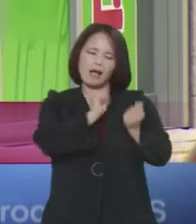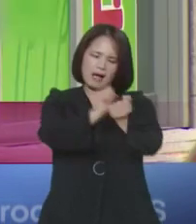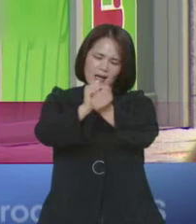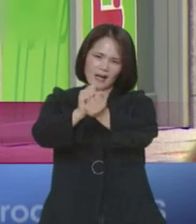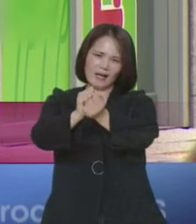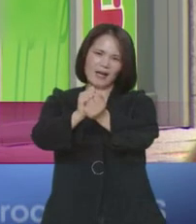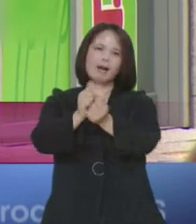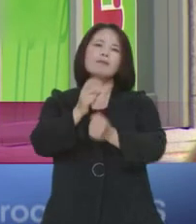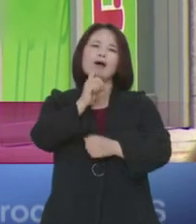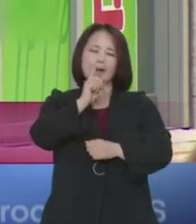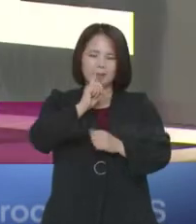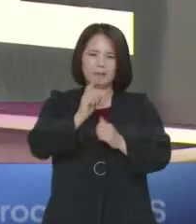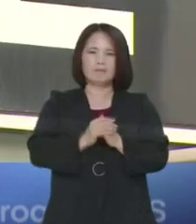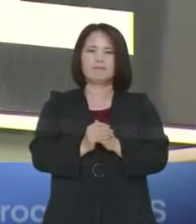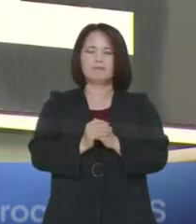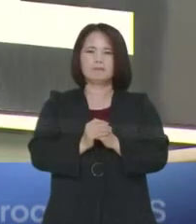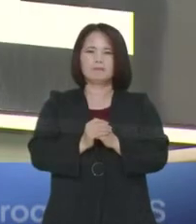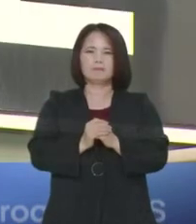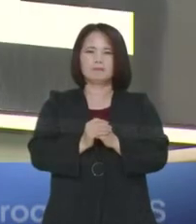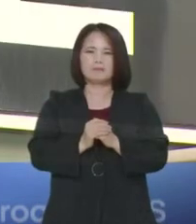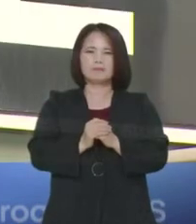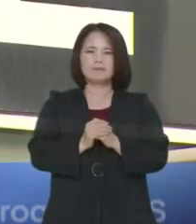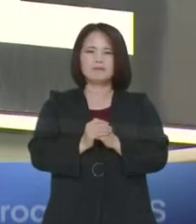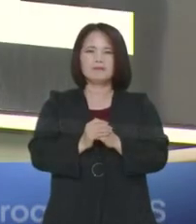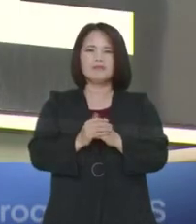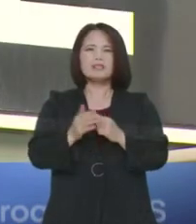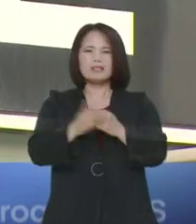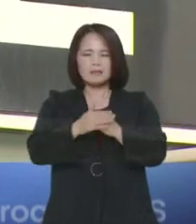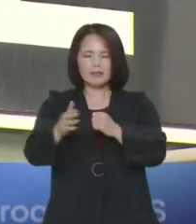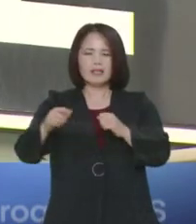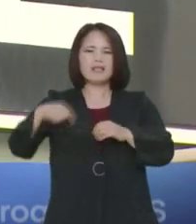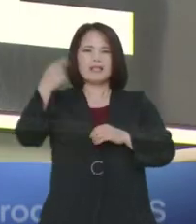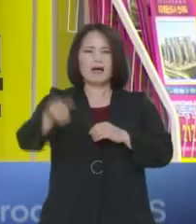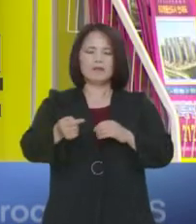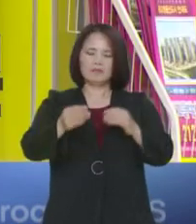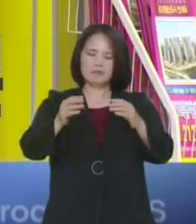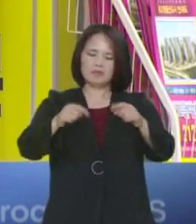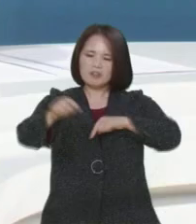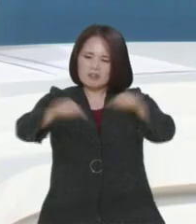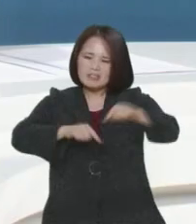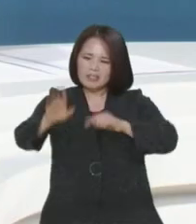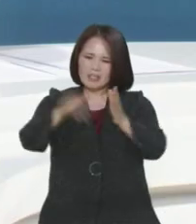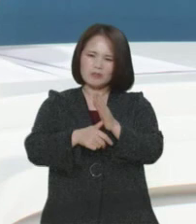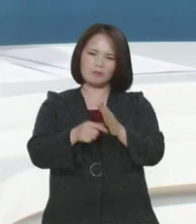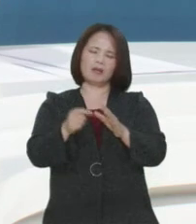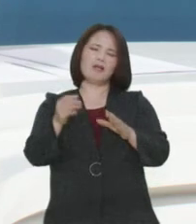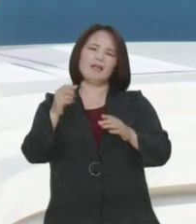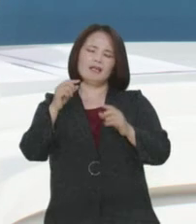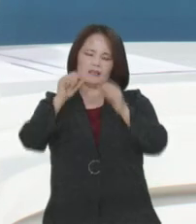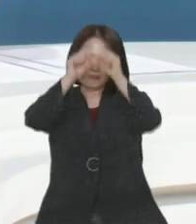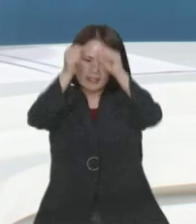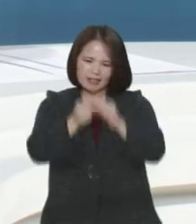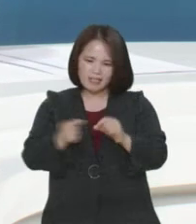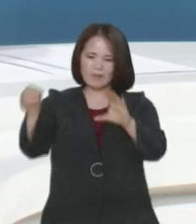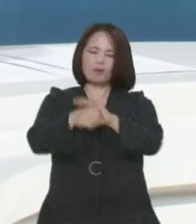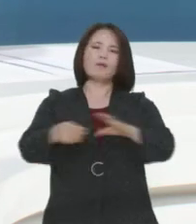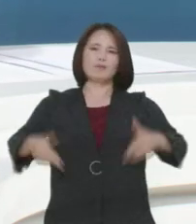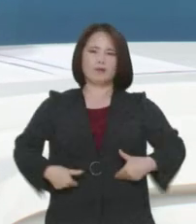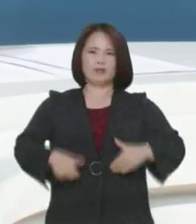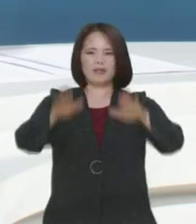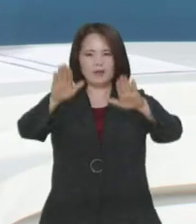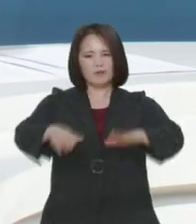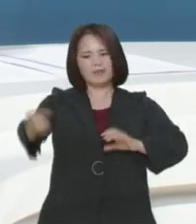부동산 전문가들의 의견이 다음 부동산 정책의 꼭 반영 됬으면 합니다 4 오늘 뉴스 분석 여기까지